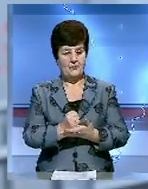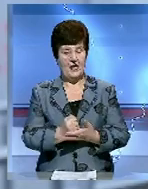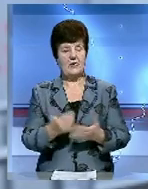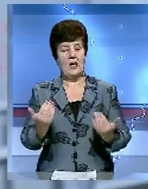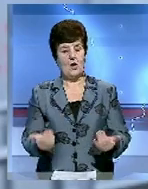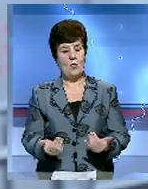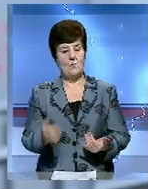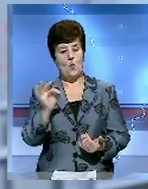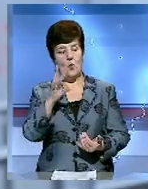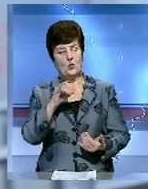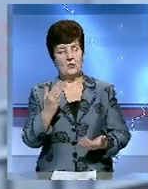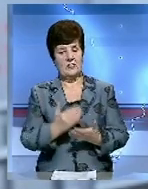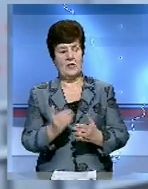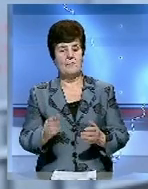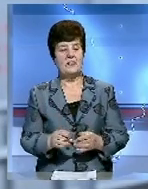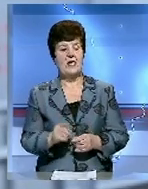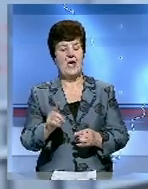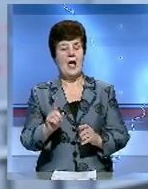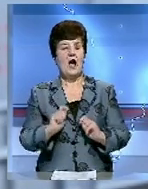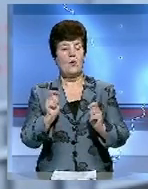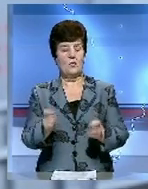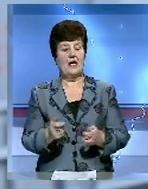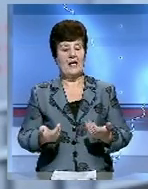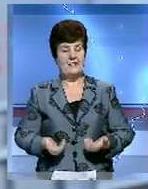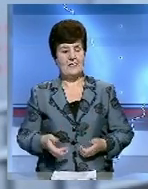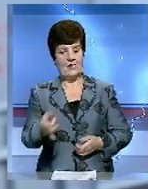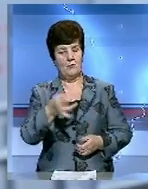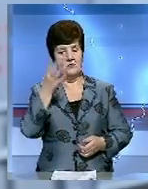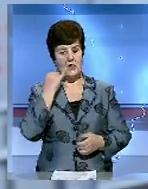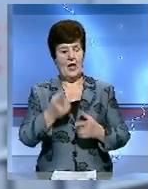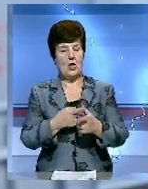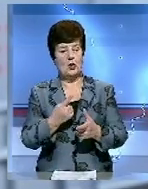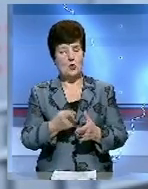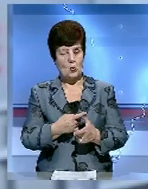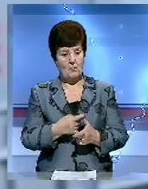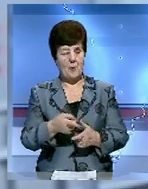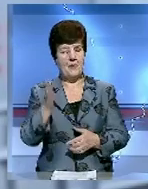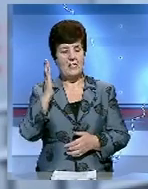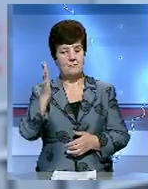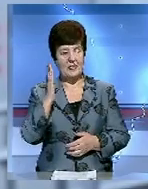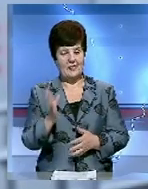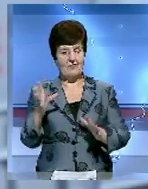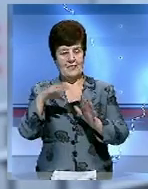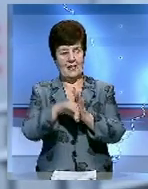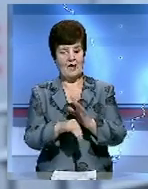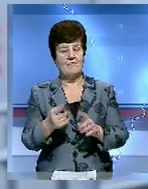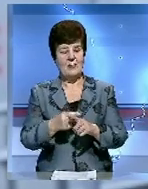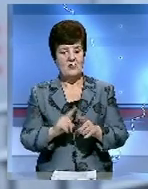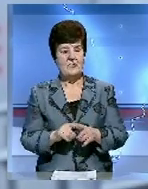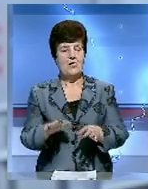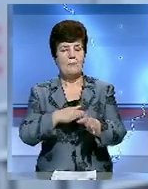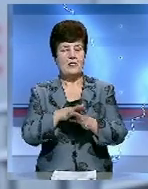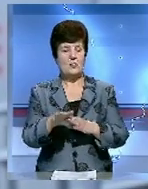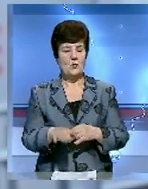de acordării asistenței Guvernului Republicii Moldova, anume din perspectiva integrării acestei dimensiuni a drepturilor